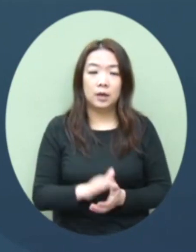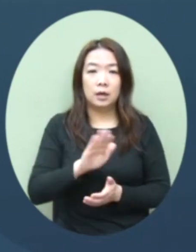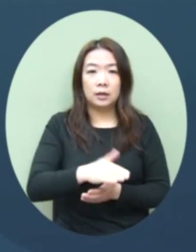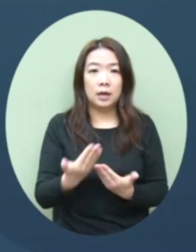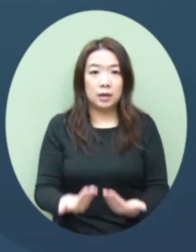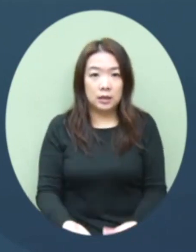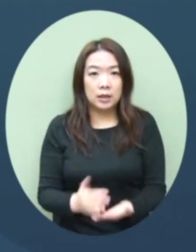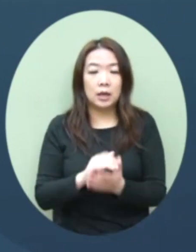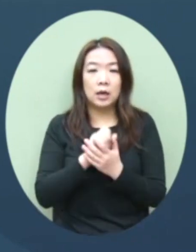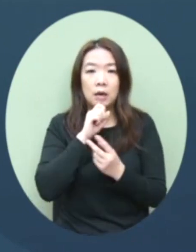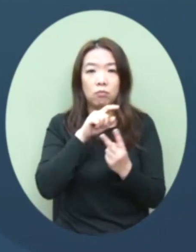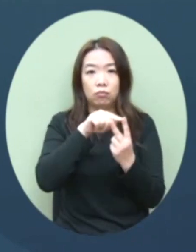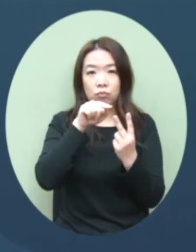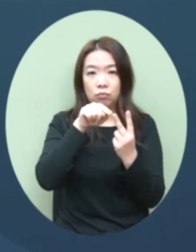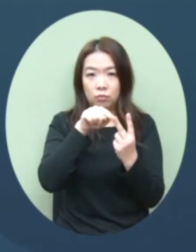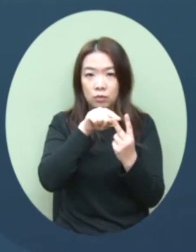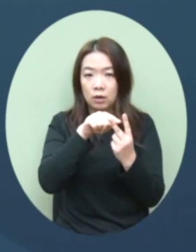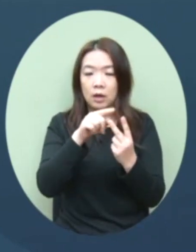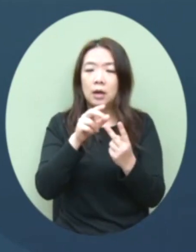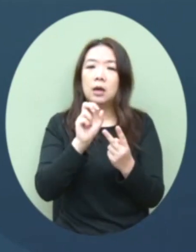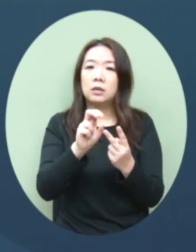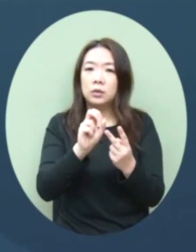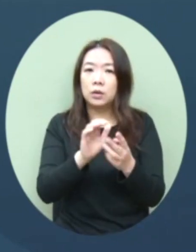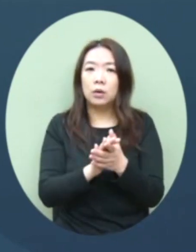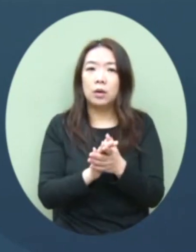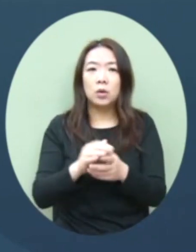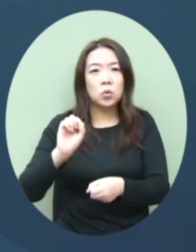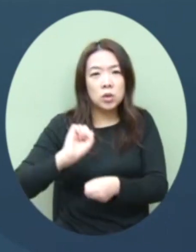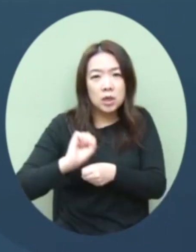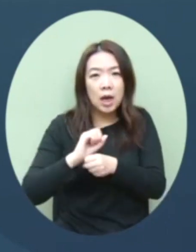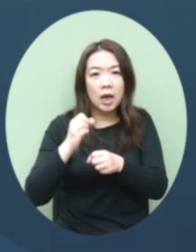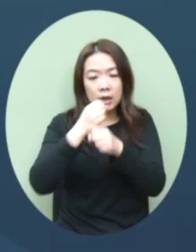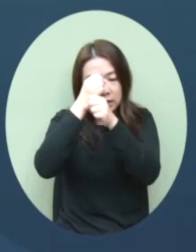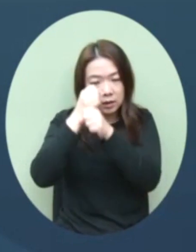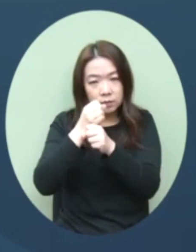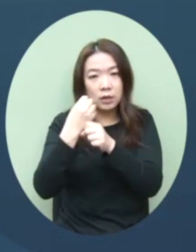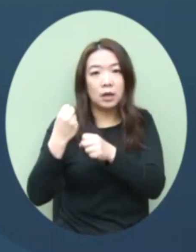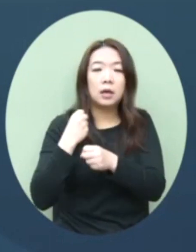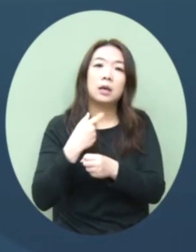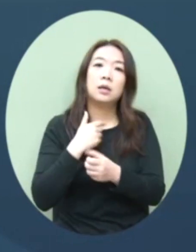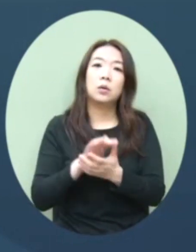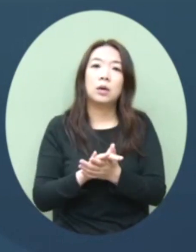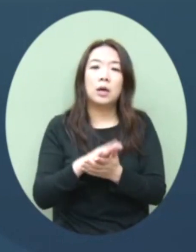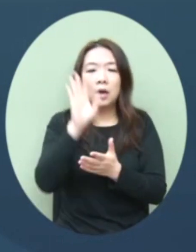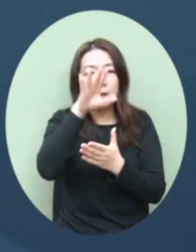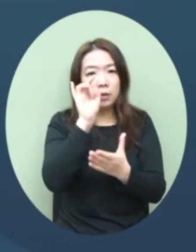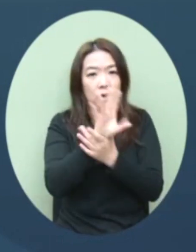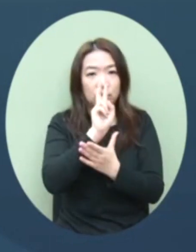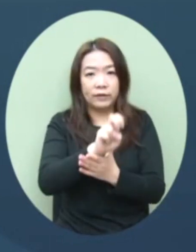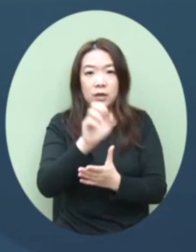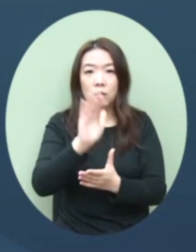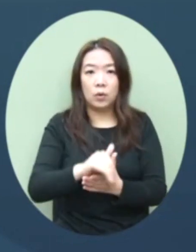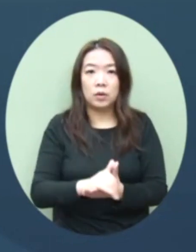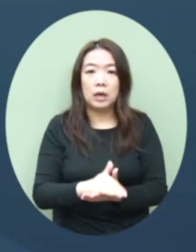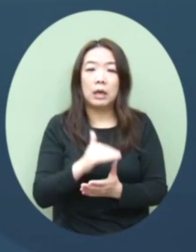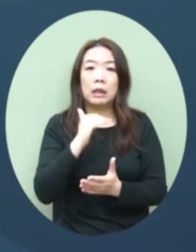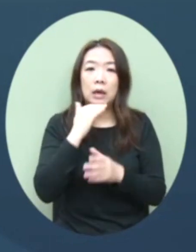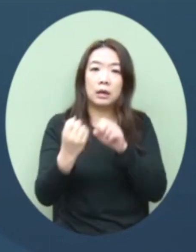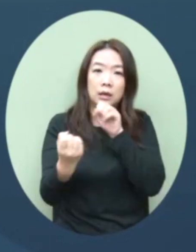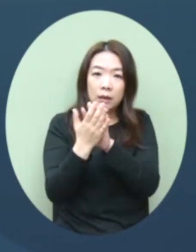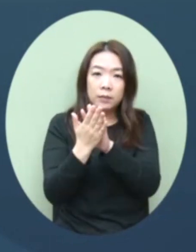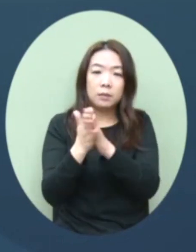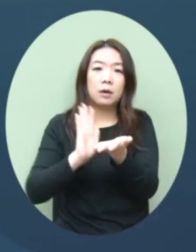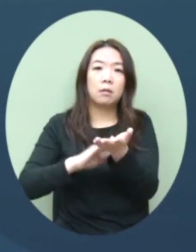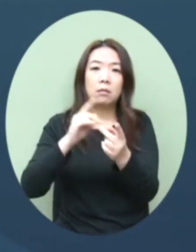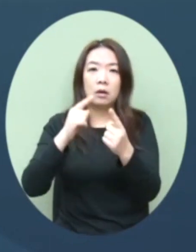现在我们在两方面仍然需要提升我们的检测能力希望做到早发现的等到感染者